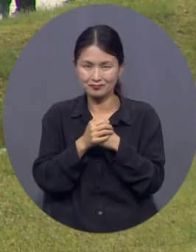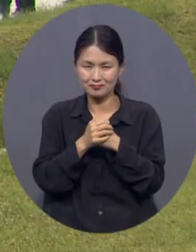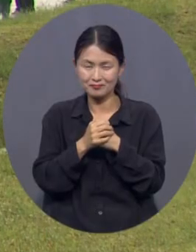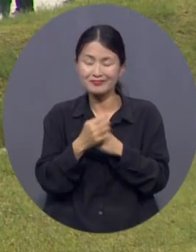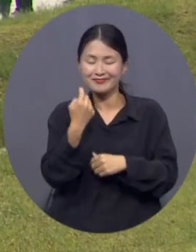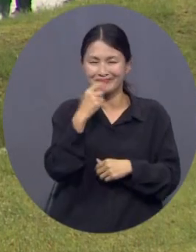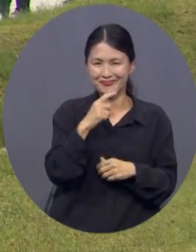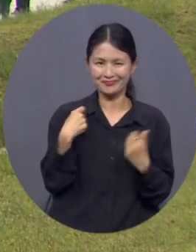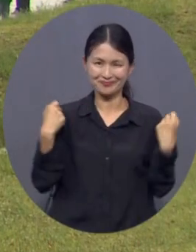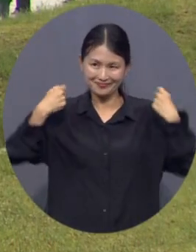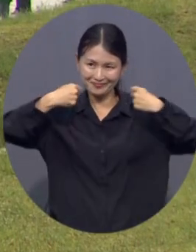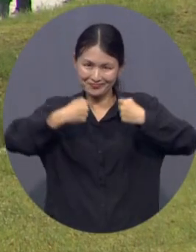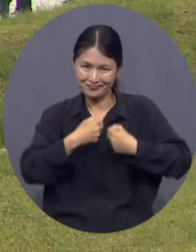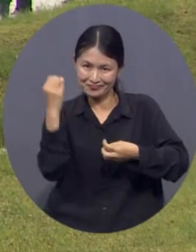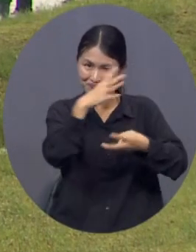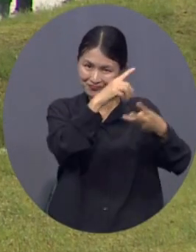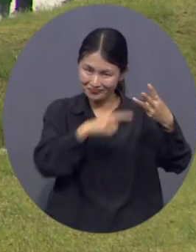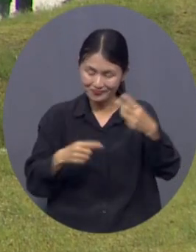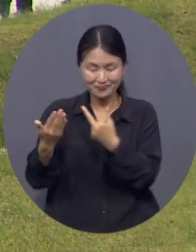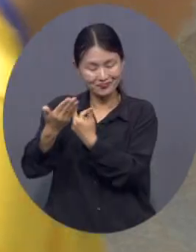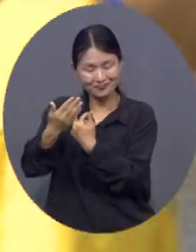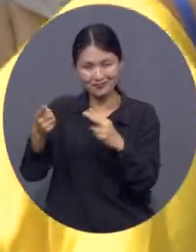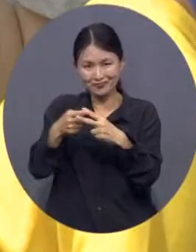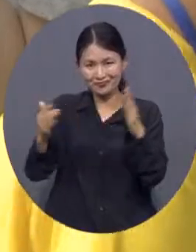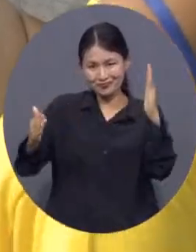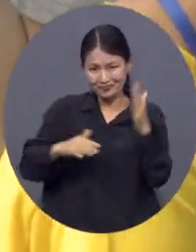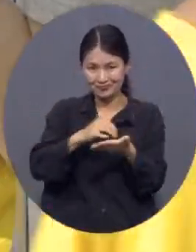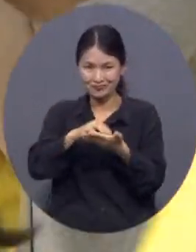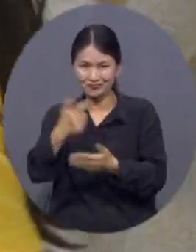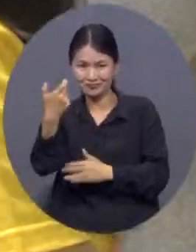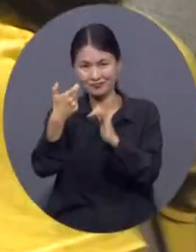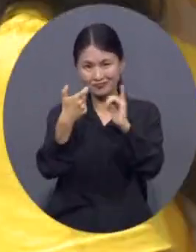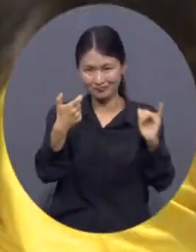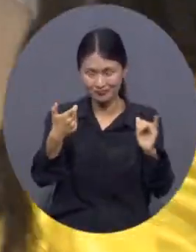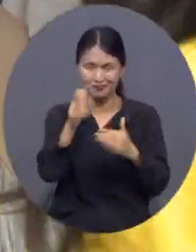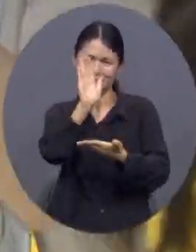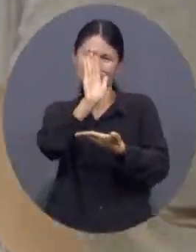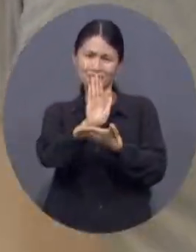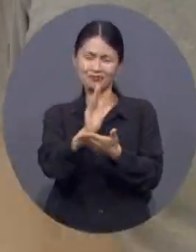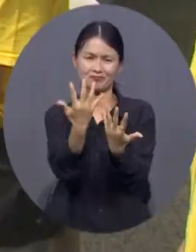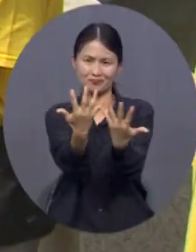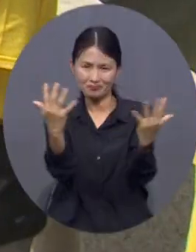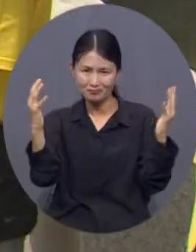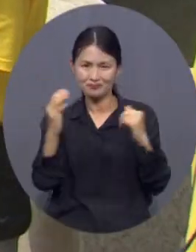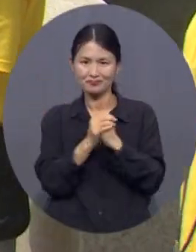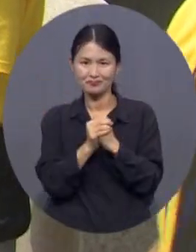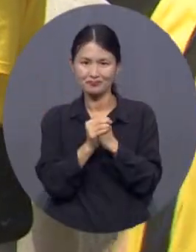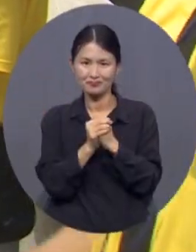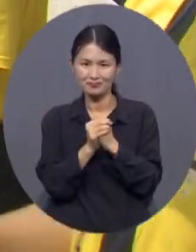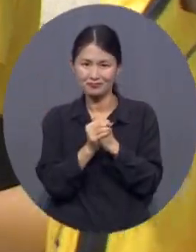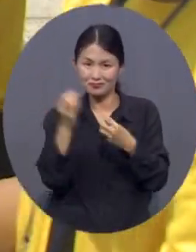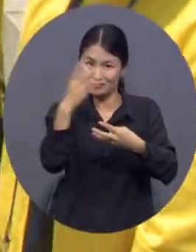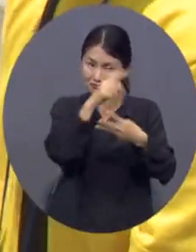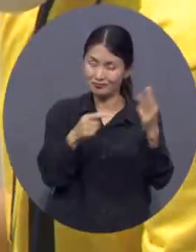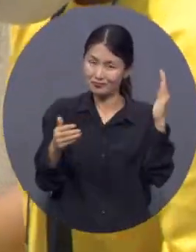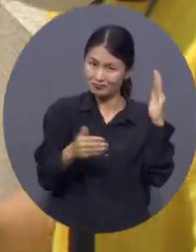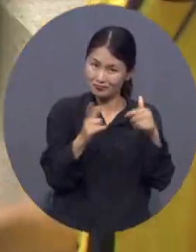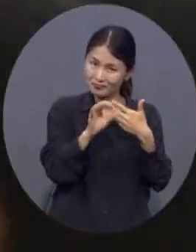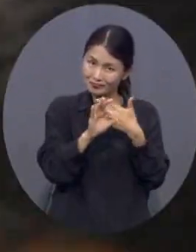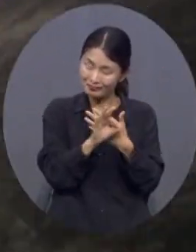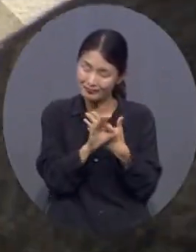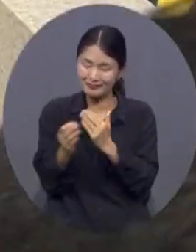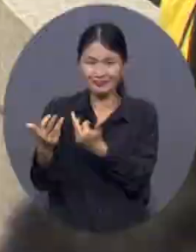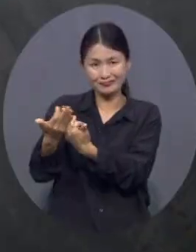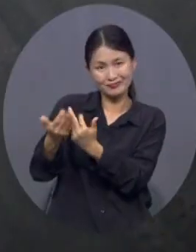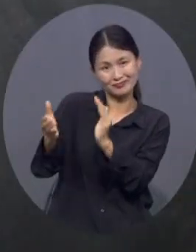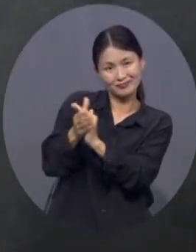노란 옷을 입은 광주와 제주 초등학생 60명이 위령탑 앞에 모였습니다. 광주 학생들은 제주